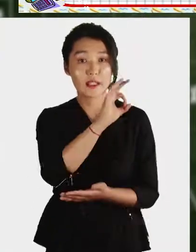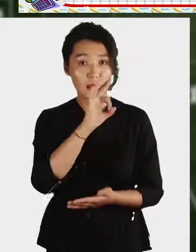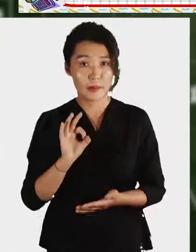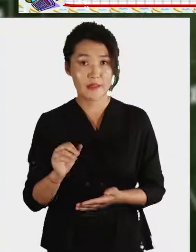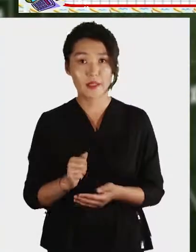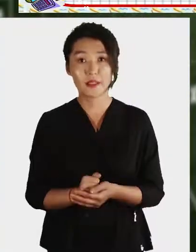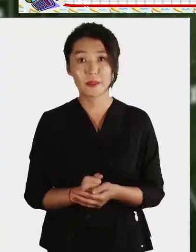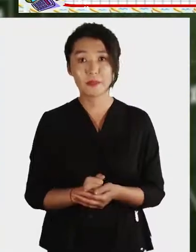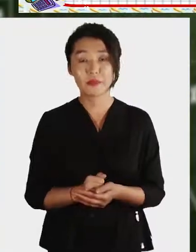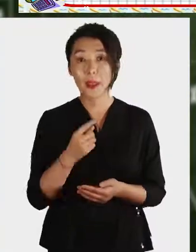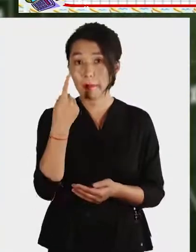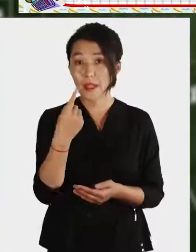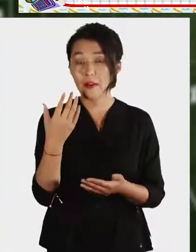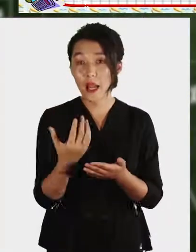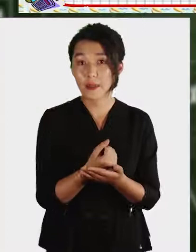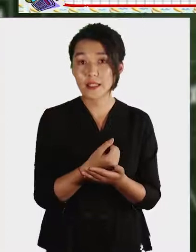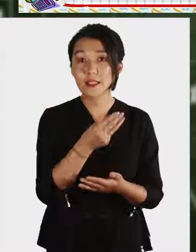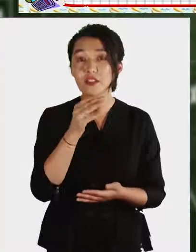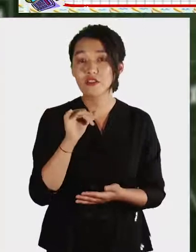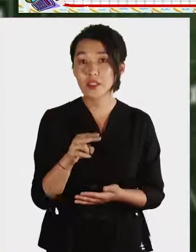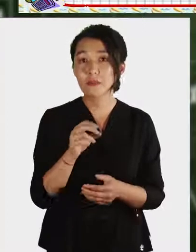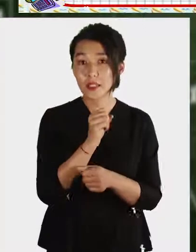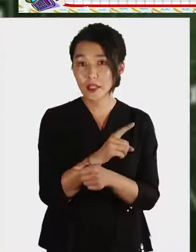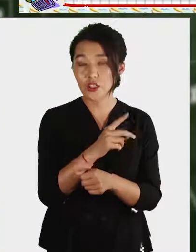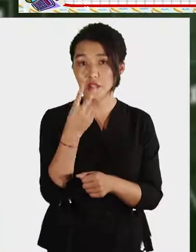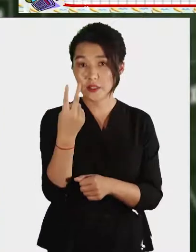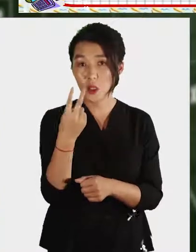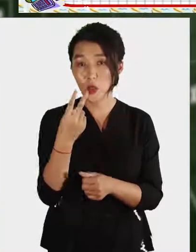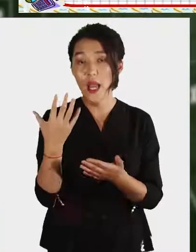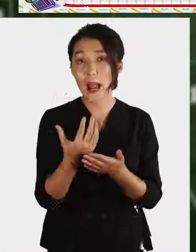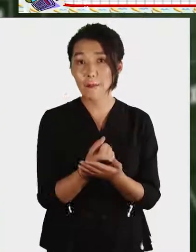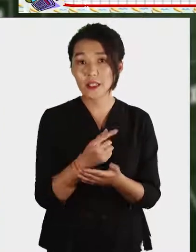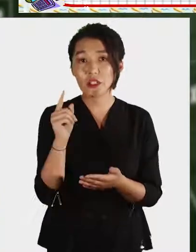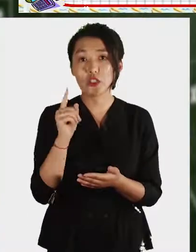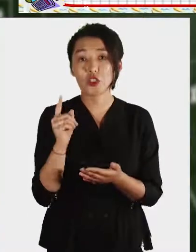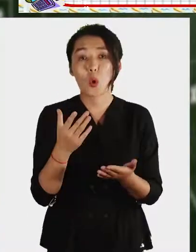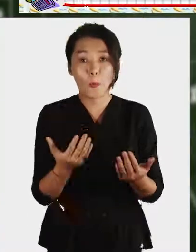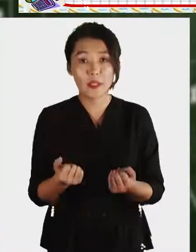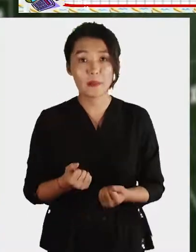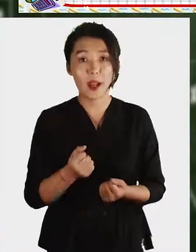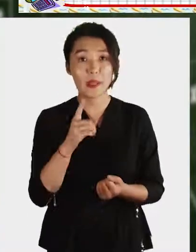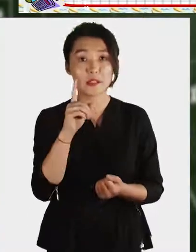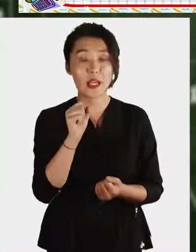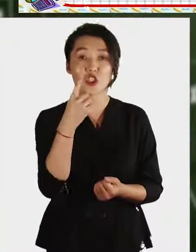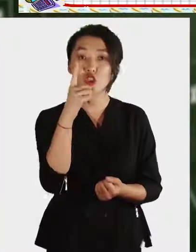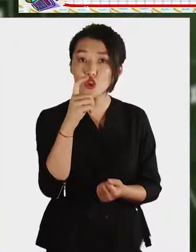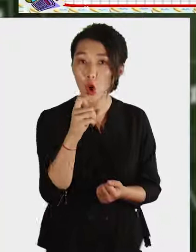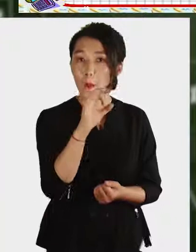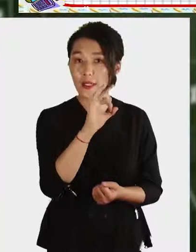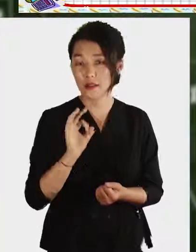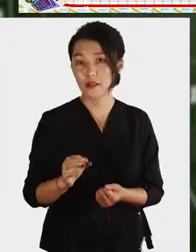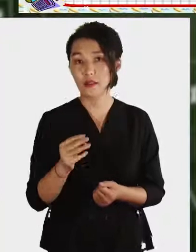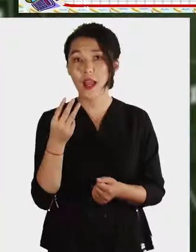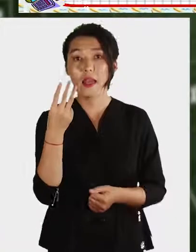Первое. Определить тип задачи. Второе. Определить, что принимаем за 100%.